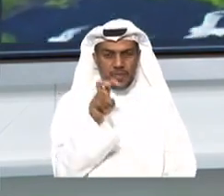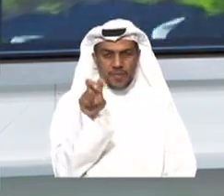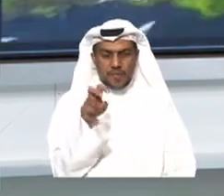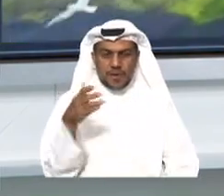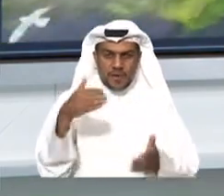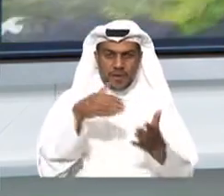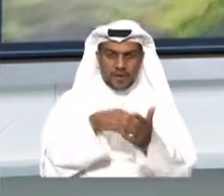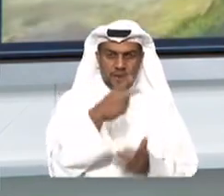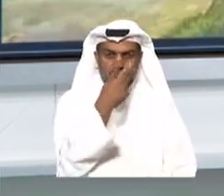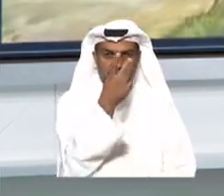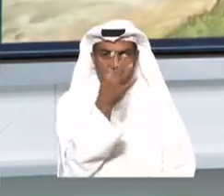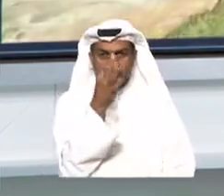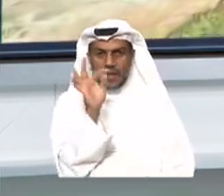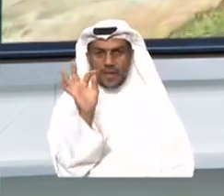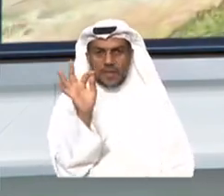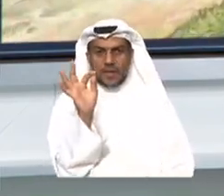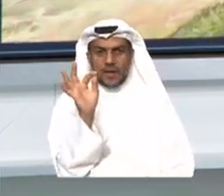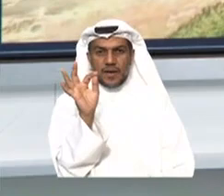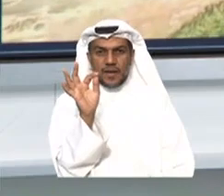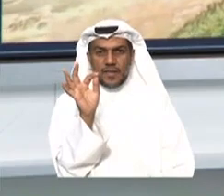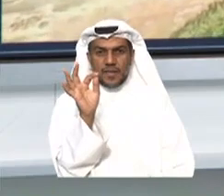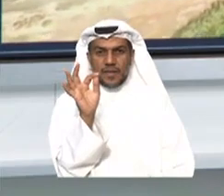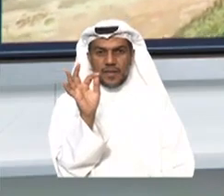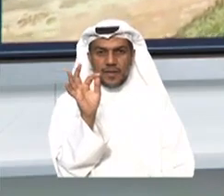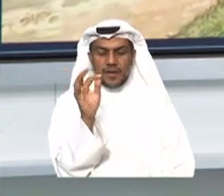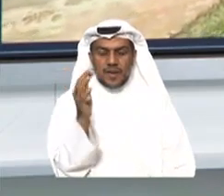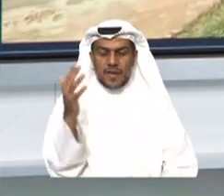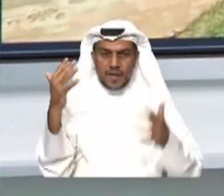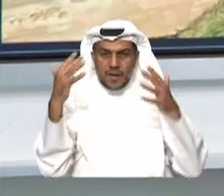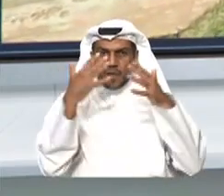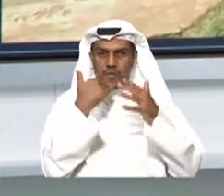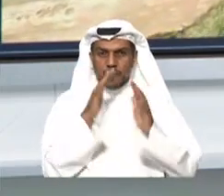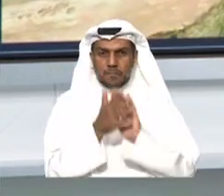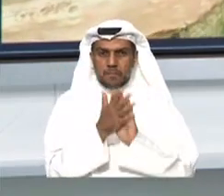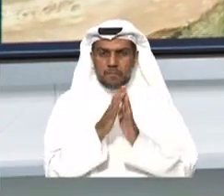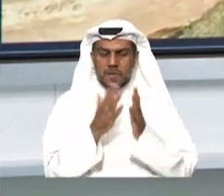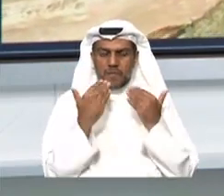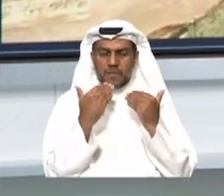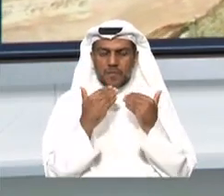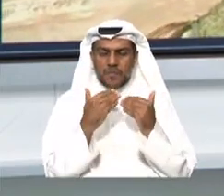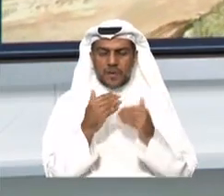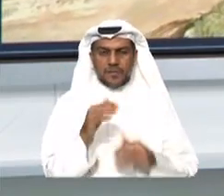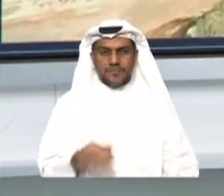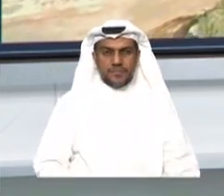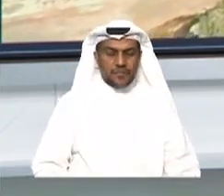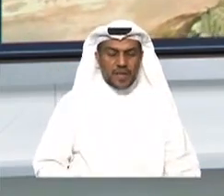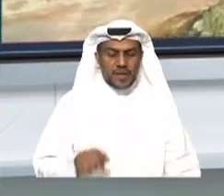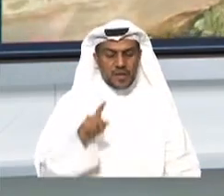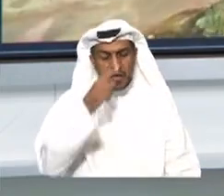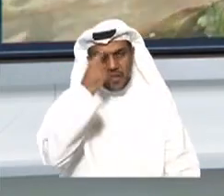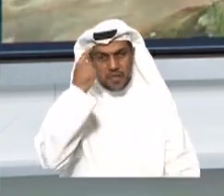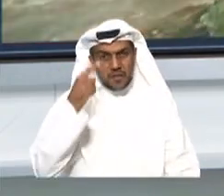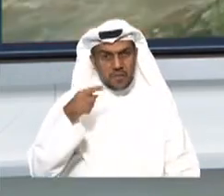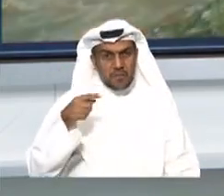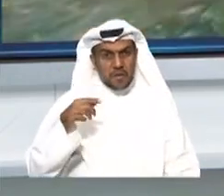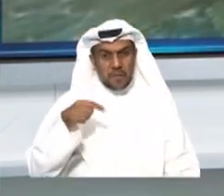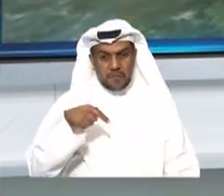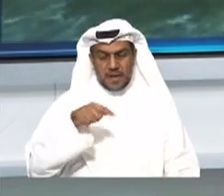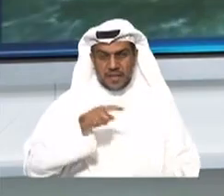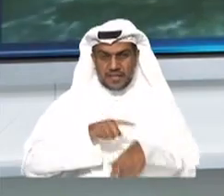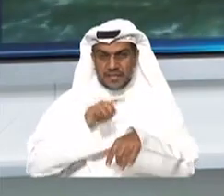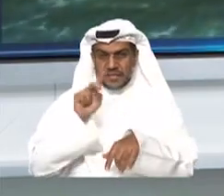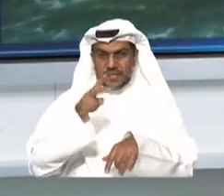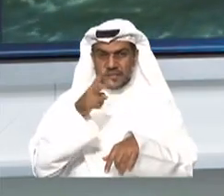إلى 32 كيلومتر في الساعة. سماء صافية حاليا خالية من السحب، لكن متوقع بإذن الله خلال الساعات القليلة